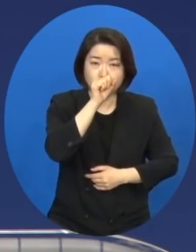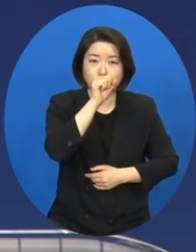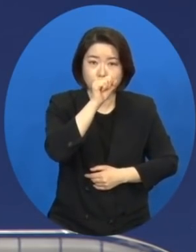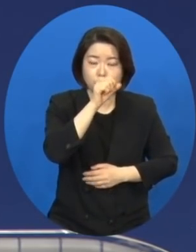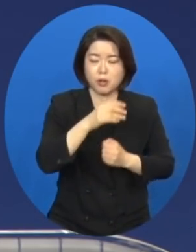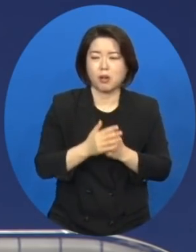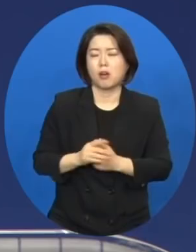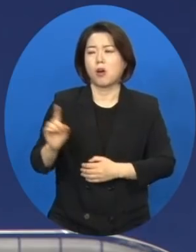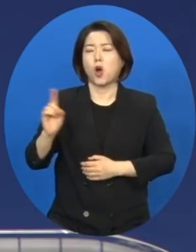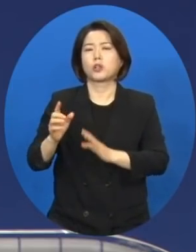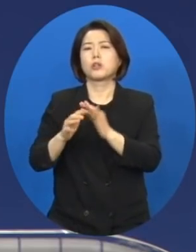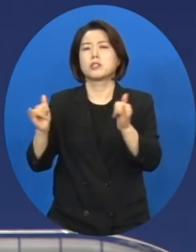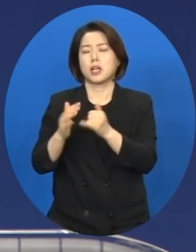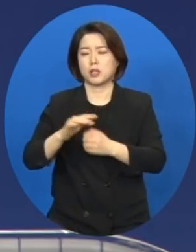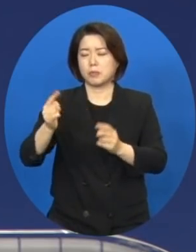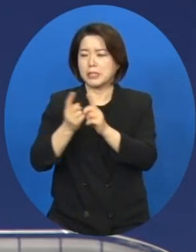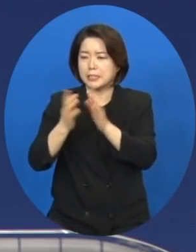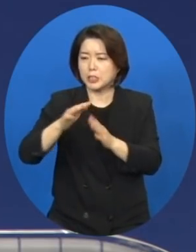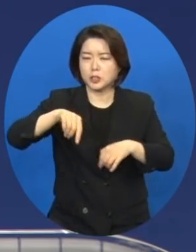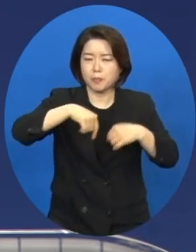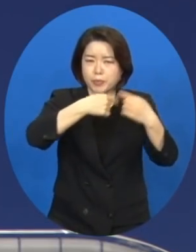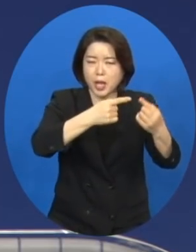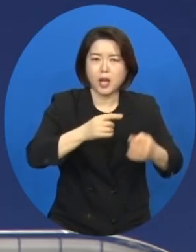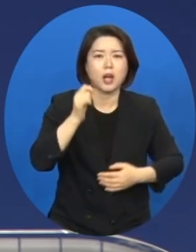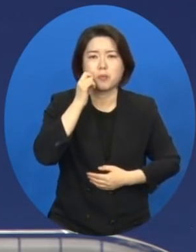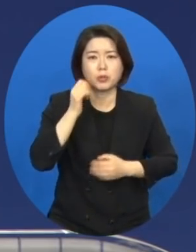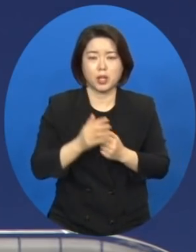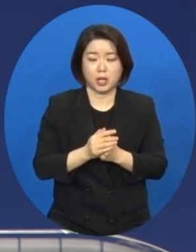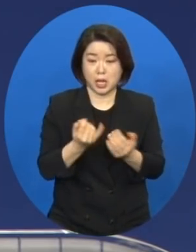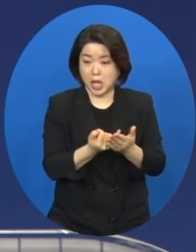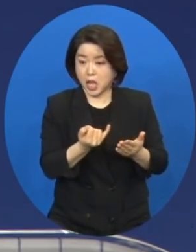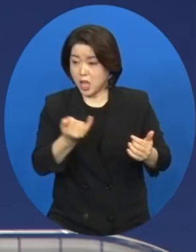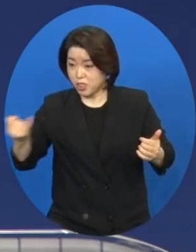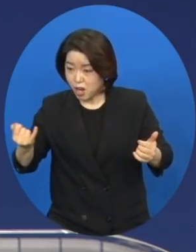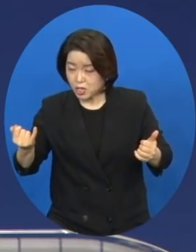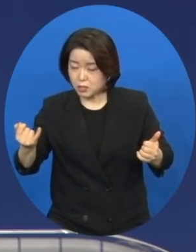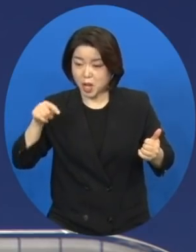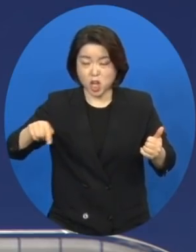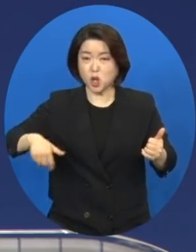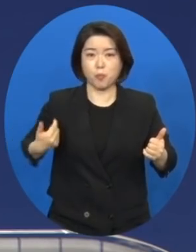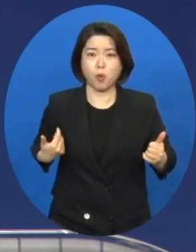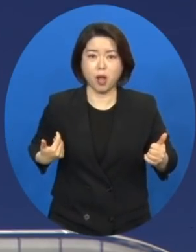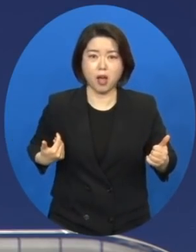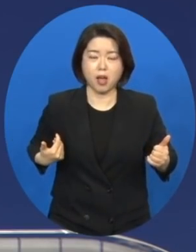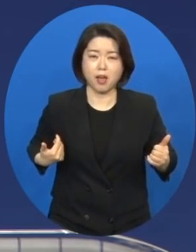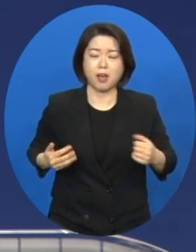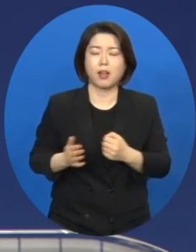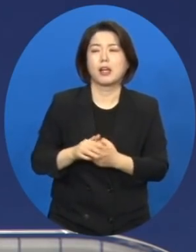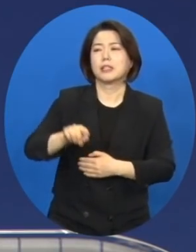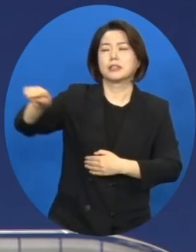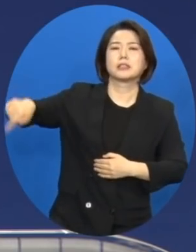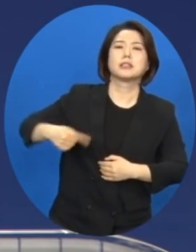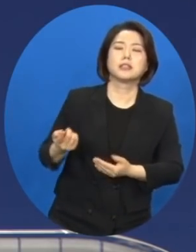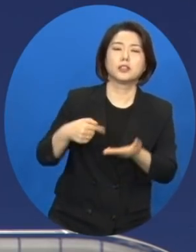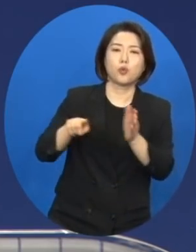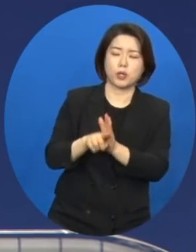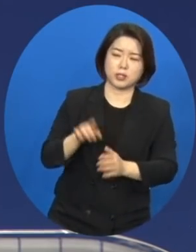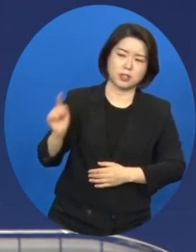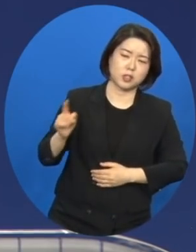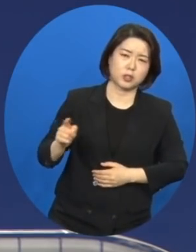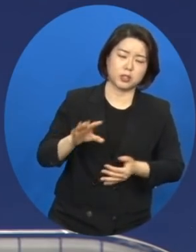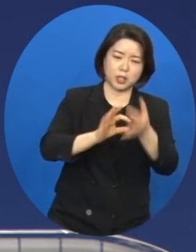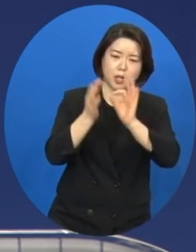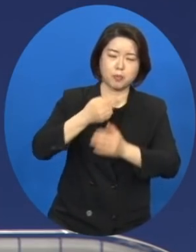생각조차 못하고 있는 분이 있어요. 자기가 주님을 떠났지만 떠난 상태임지도 모르는 사람들이 있어요. 그들을 위해서 저들에게